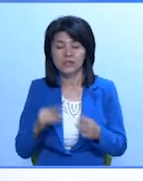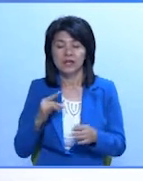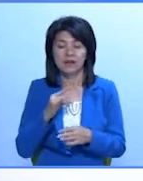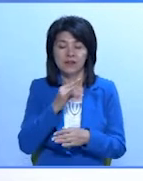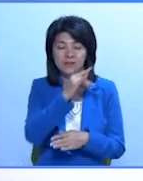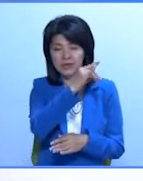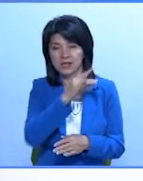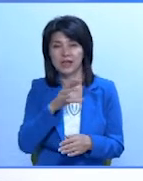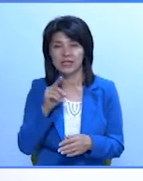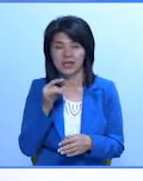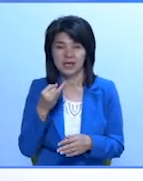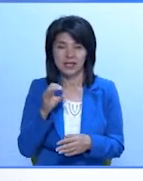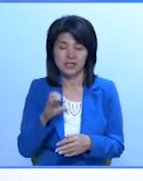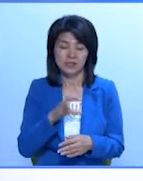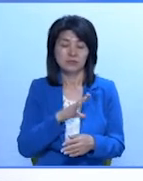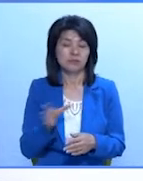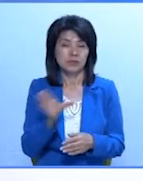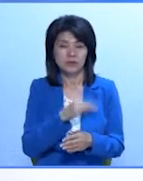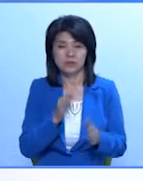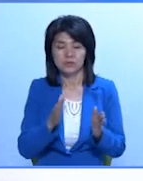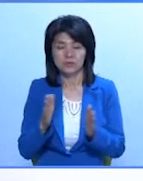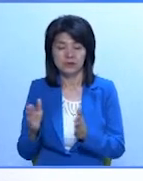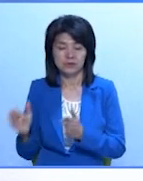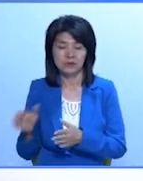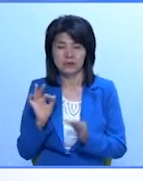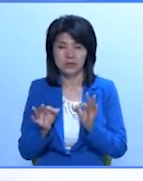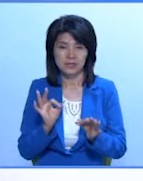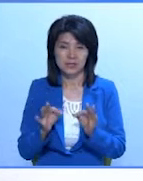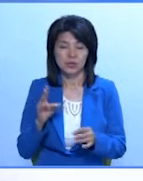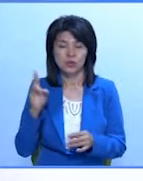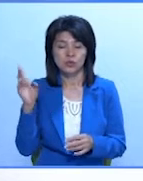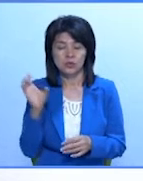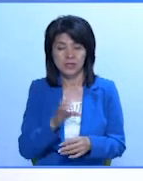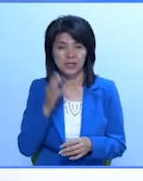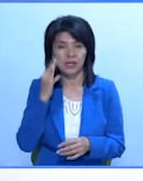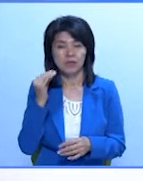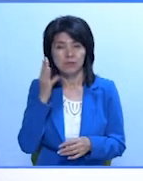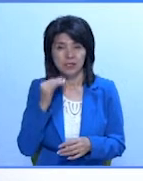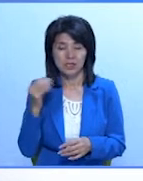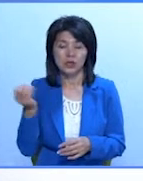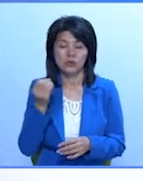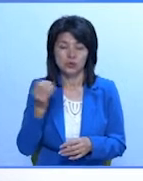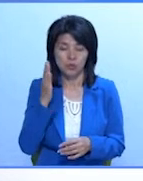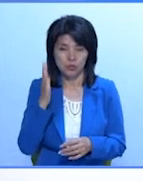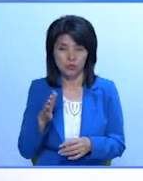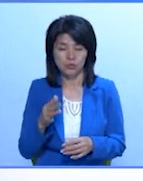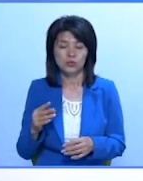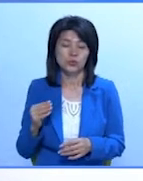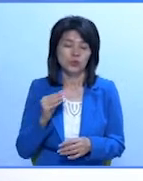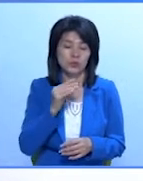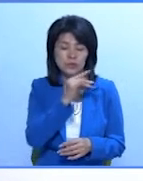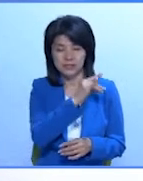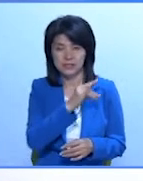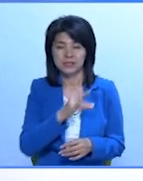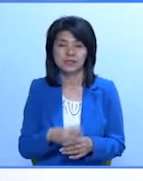бастап күшейтілген санитарлық талаптарды қолдана отырып, Нұр-Сұлтан, Алматы және басқа да бағыттар бойынша әуе рейстеріне рұқсат